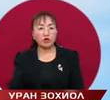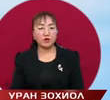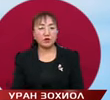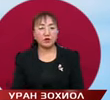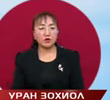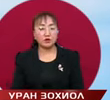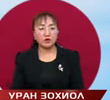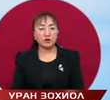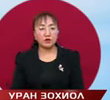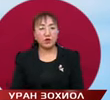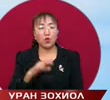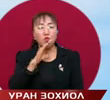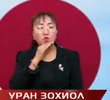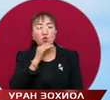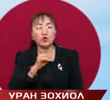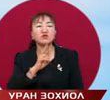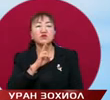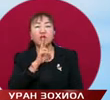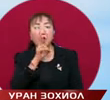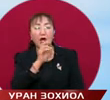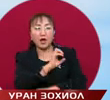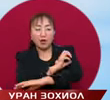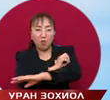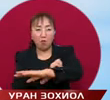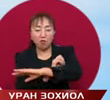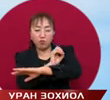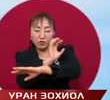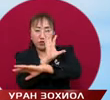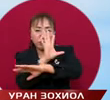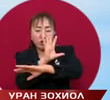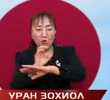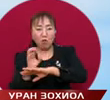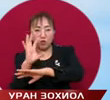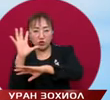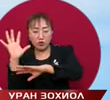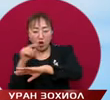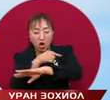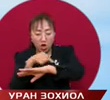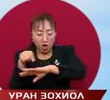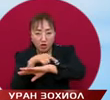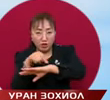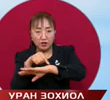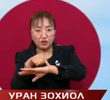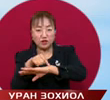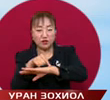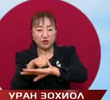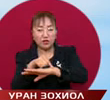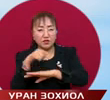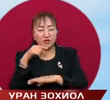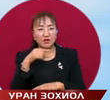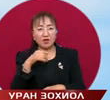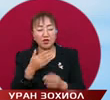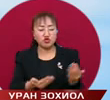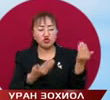Хөрөнтөн ягарах бодрогн шар модны довцог холилдон багсааж, хоорон дуур нэлх хүүхдийн үс шиг